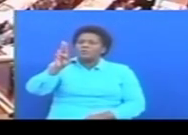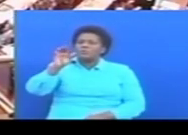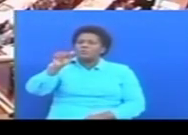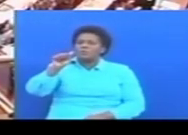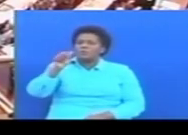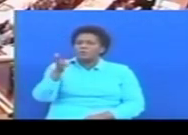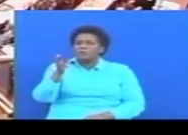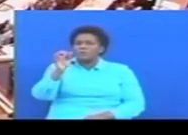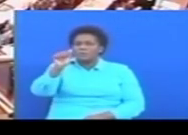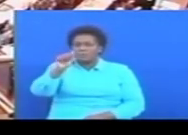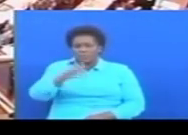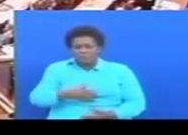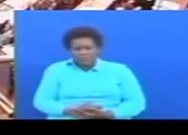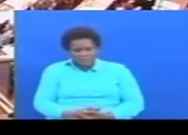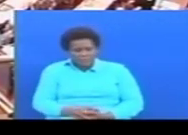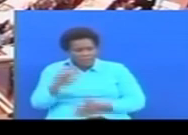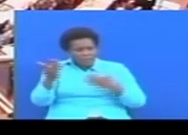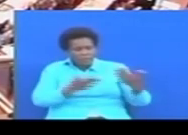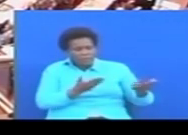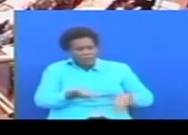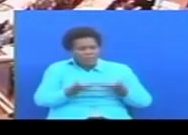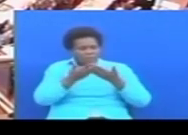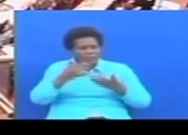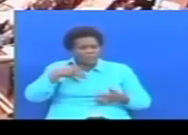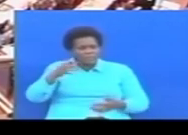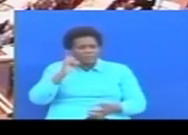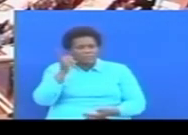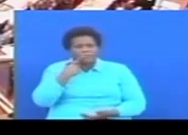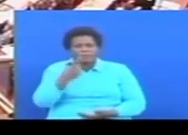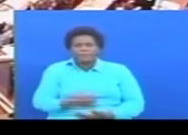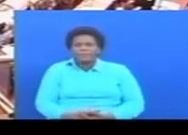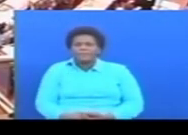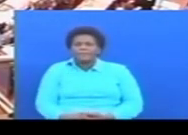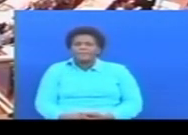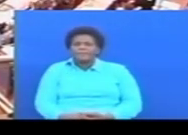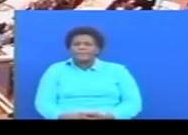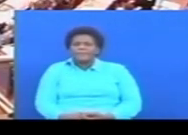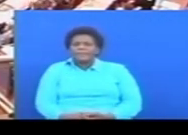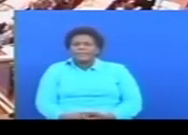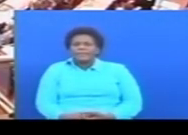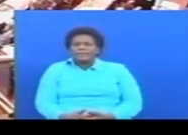Mheshimiwa Naibu Waziri wa Ujenzi, Uchukuzi na Mawasiliano, Majibu.